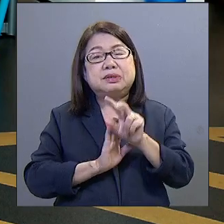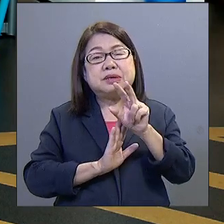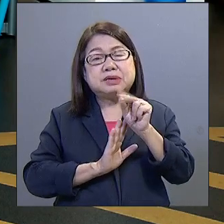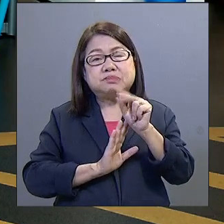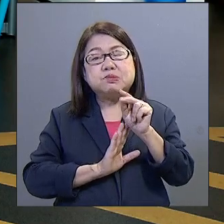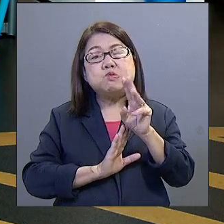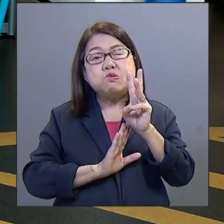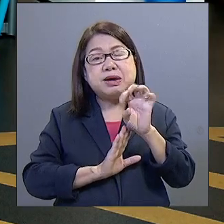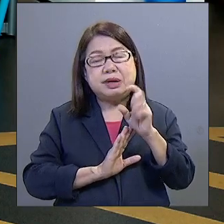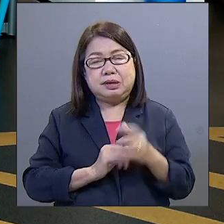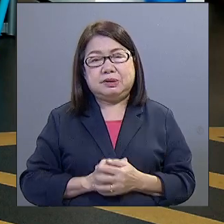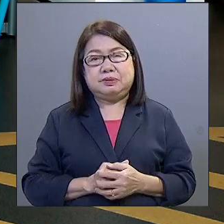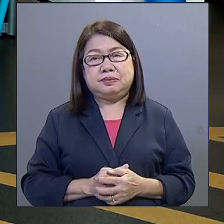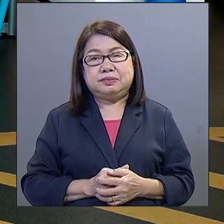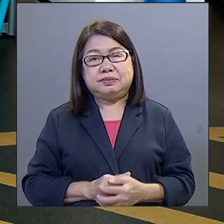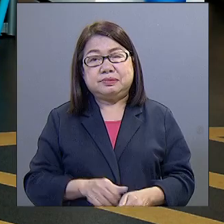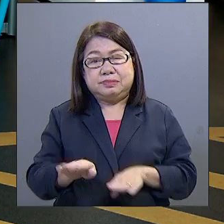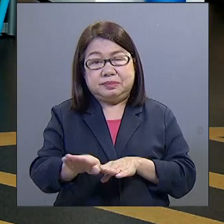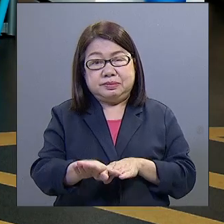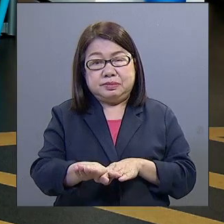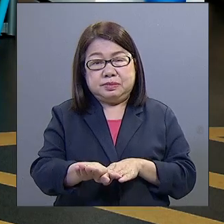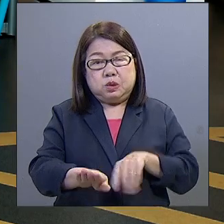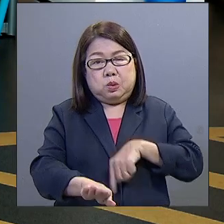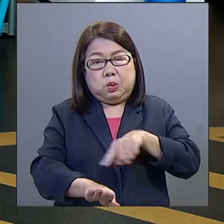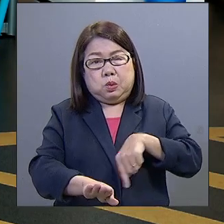ดนะโอเ